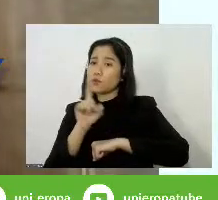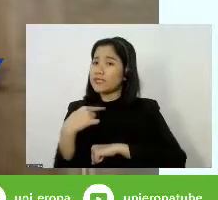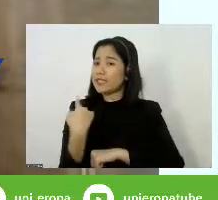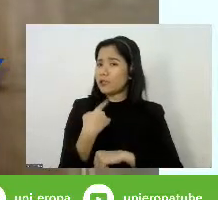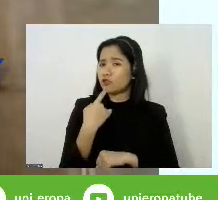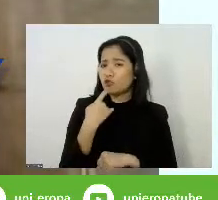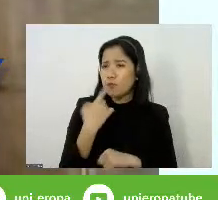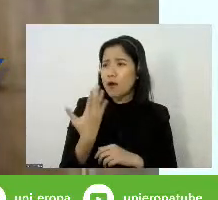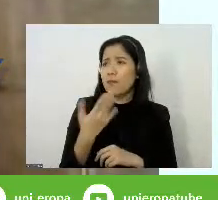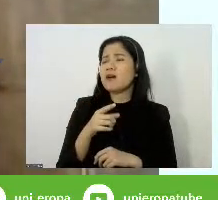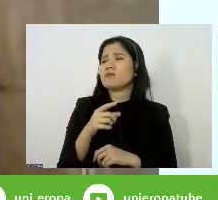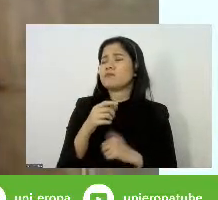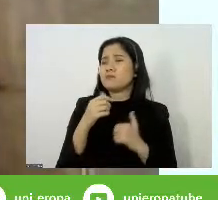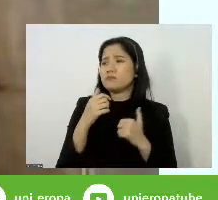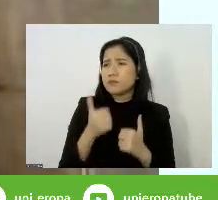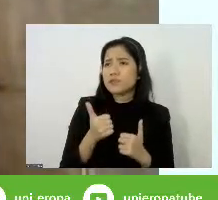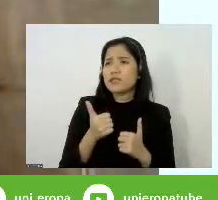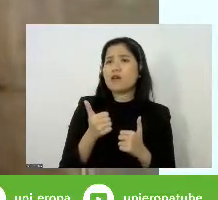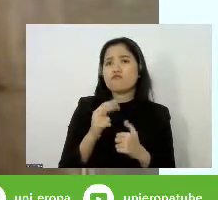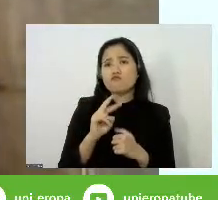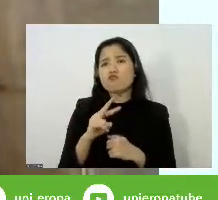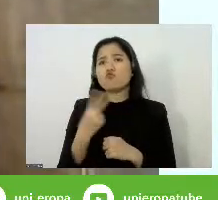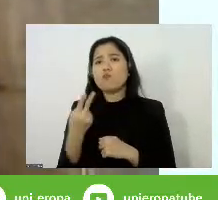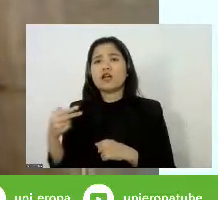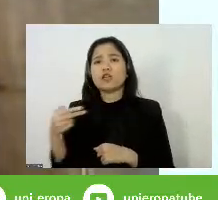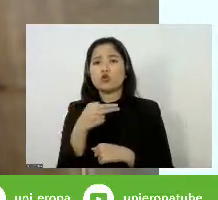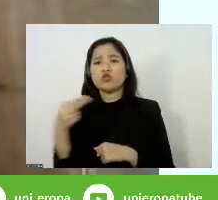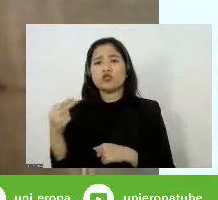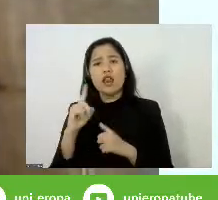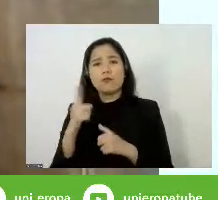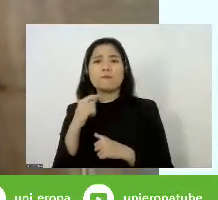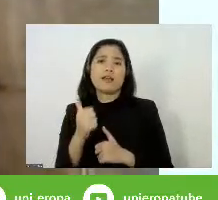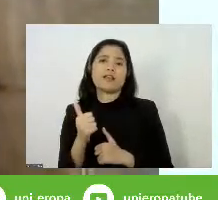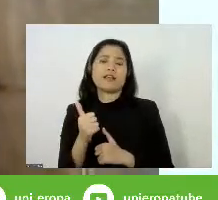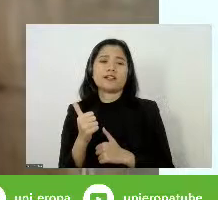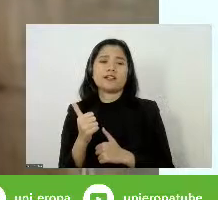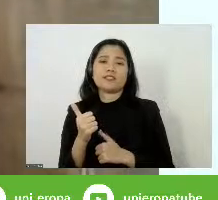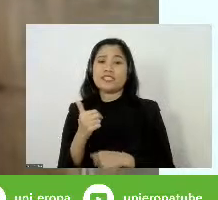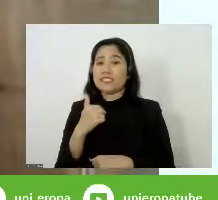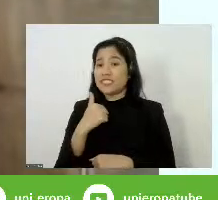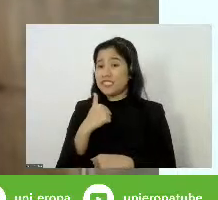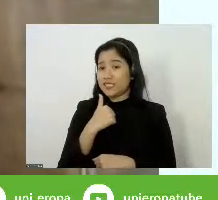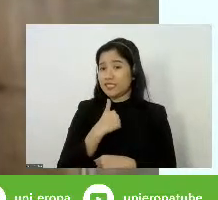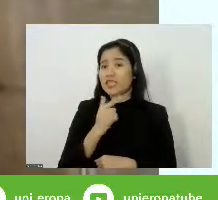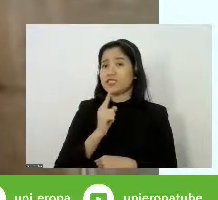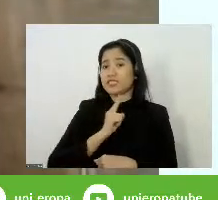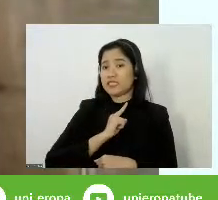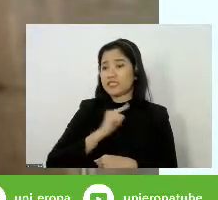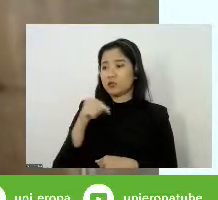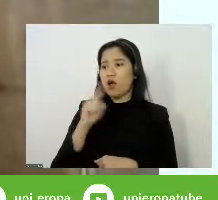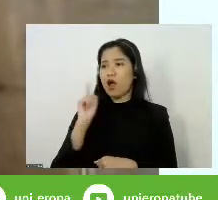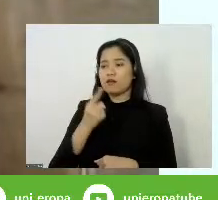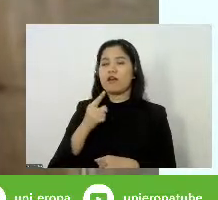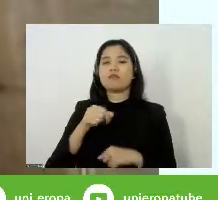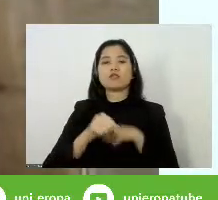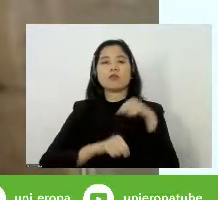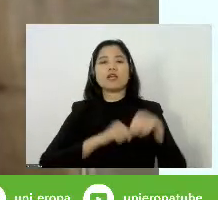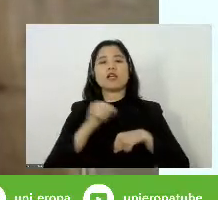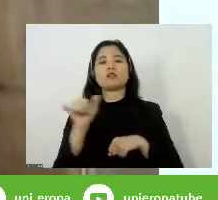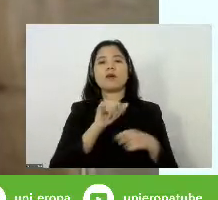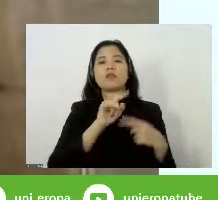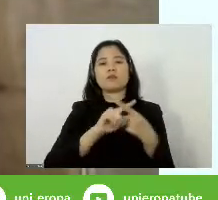jadikan lompatan untuk menjadikan Indonesia menjadi lebih baik saya sendiri bersepeda bersama kawan-kawan dari